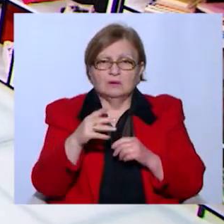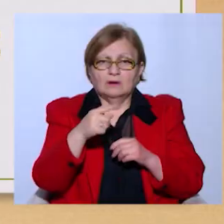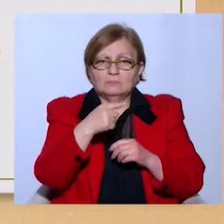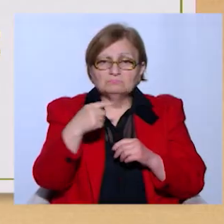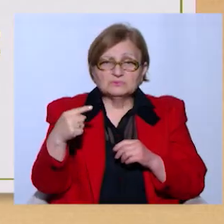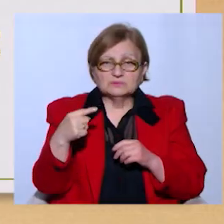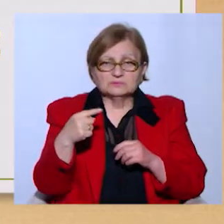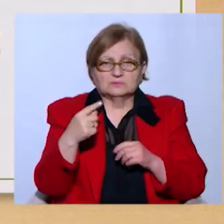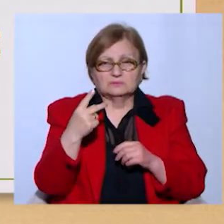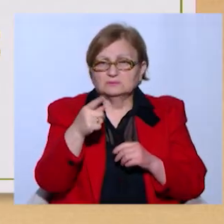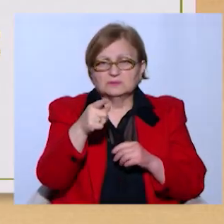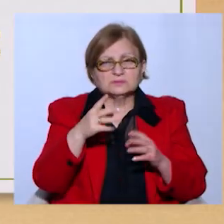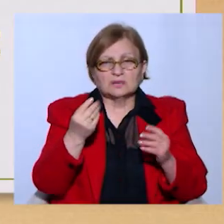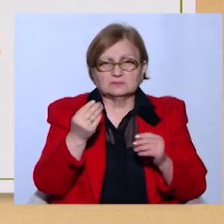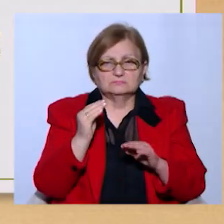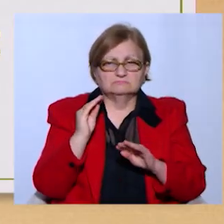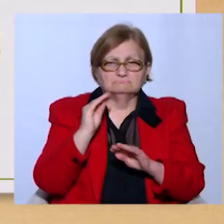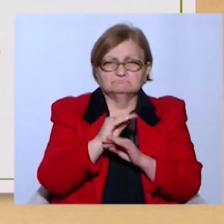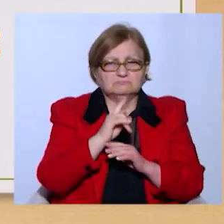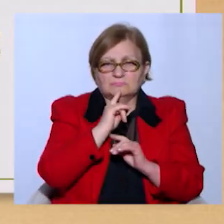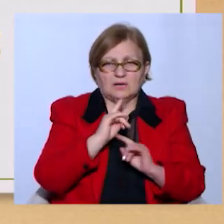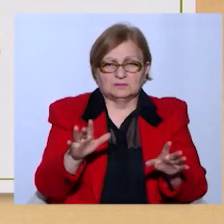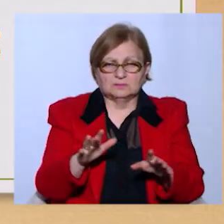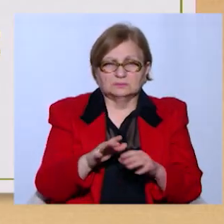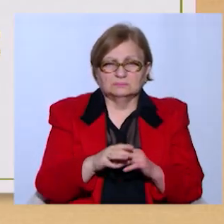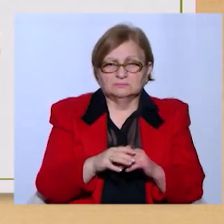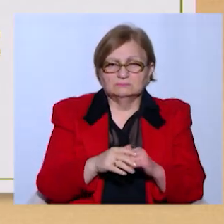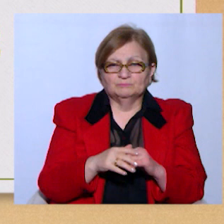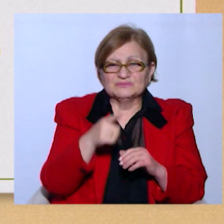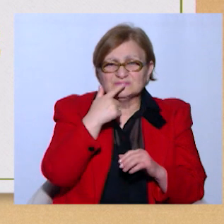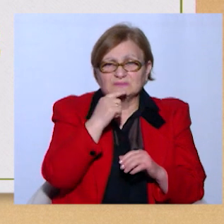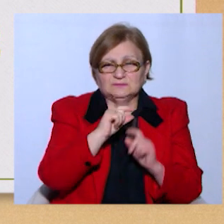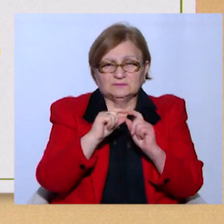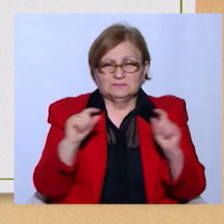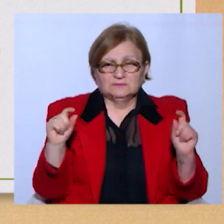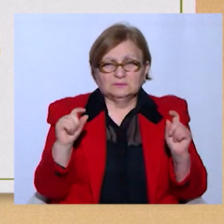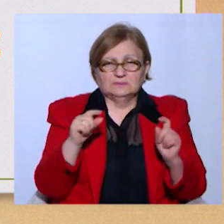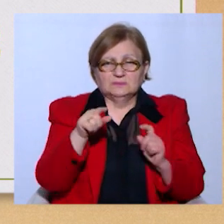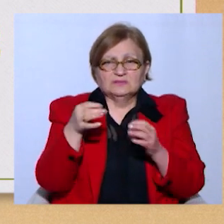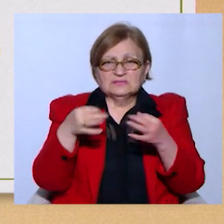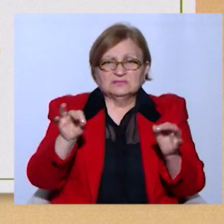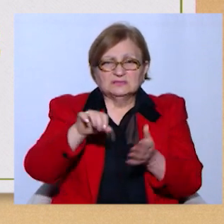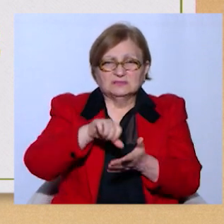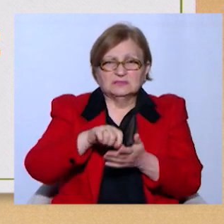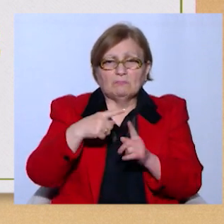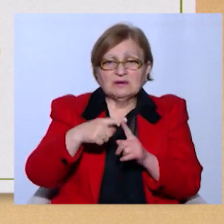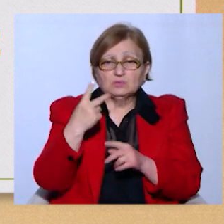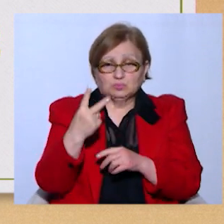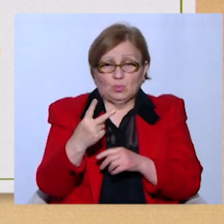მინუს 2n პლუს 2, ეს არითმეტიკული პროგრესია არ იქნება. თუმცა ეს თავისუფალი წევრი ბოლოში პლუს